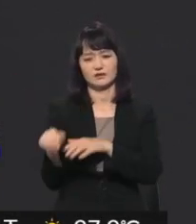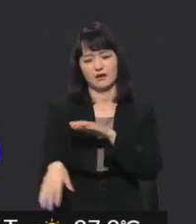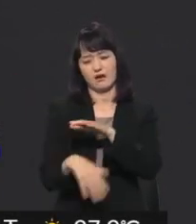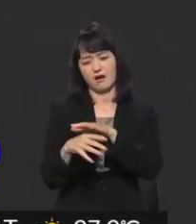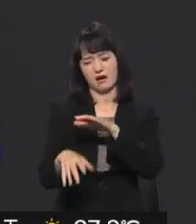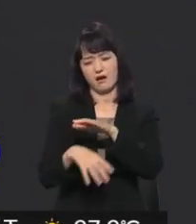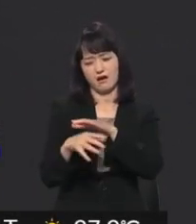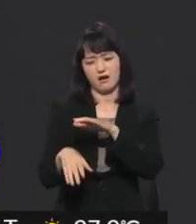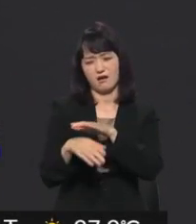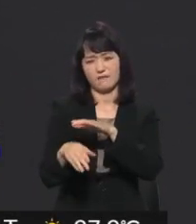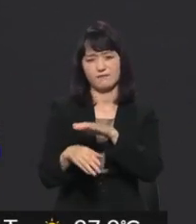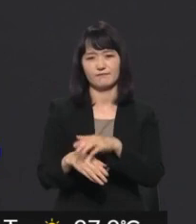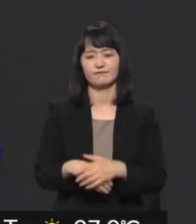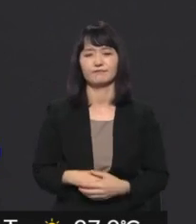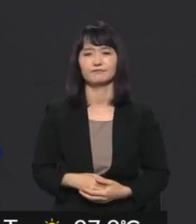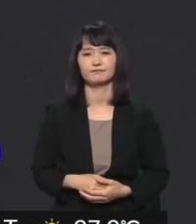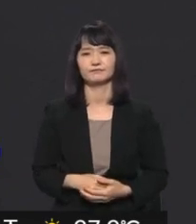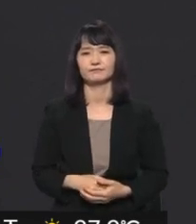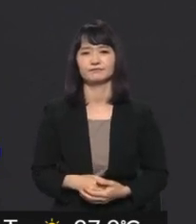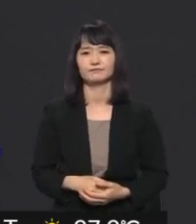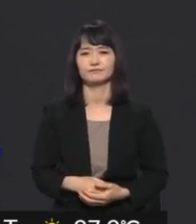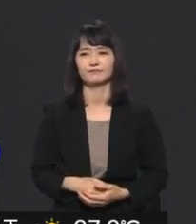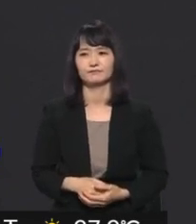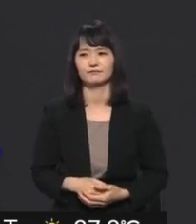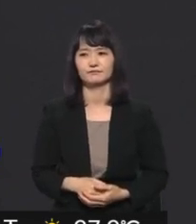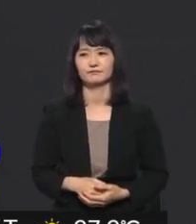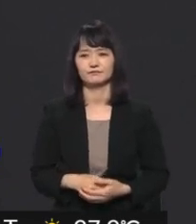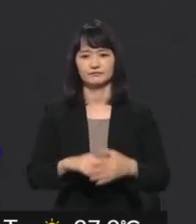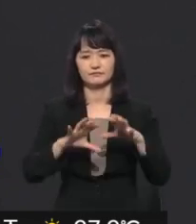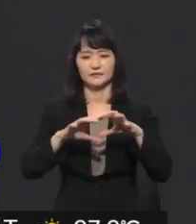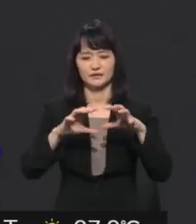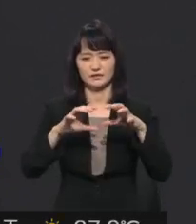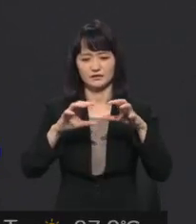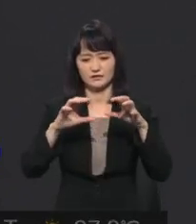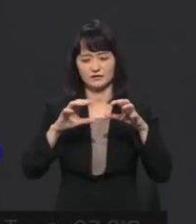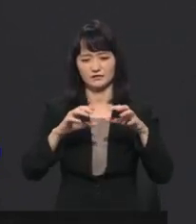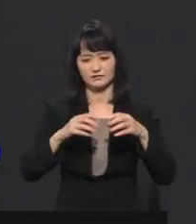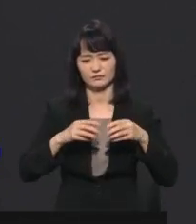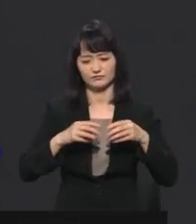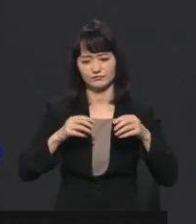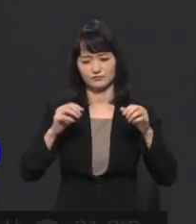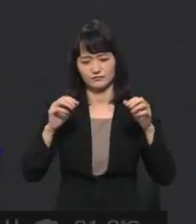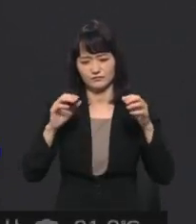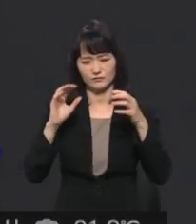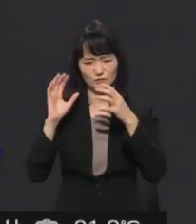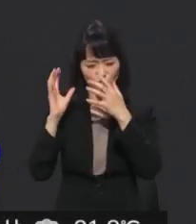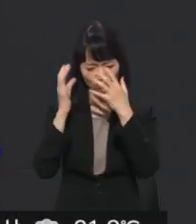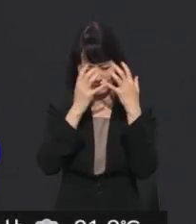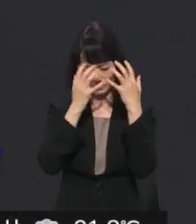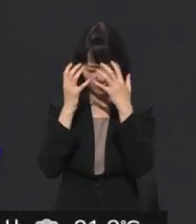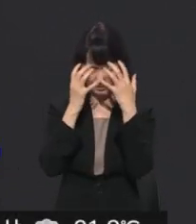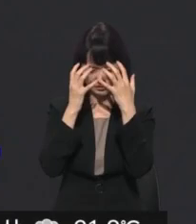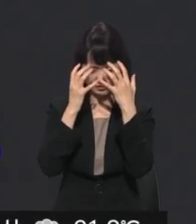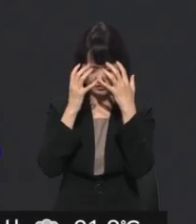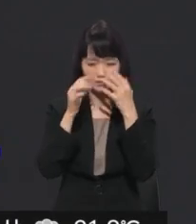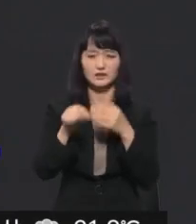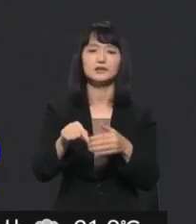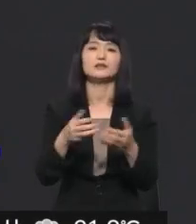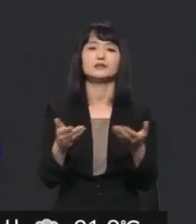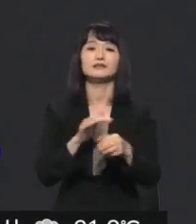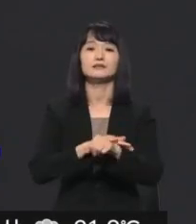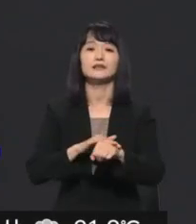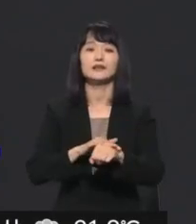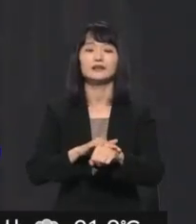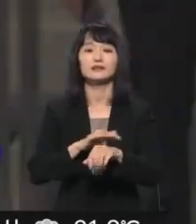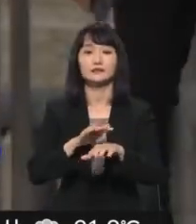침착이 됐다 4 예 그래서 나라는 뭐 수 밭이 되어 외관 돼 그래도 이걸 잘 수술을 해서